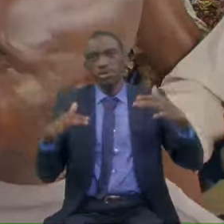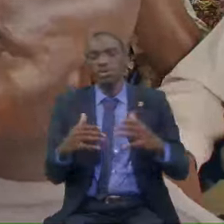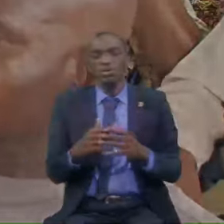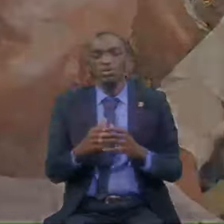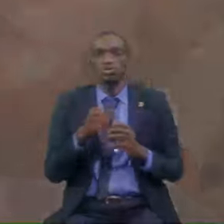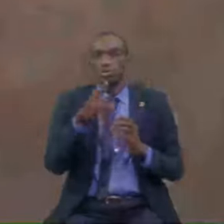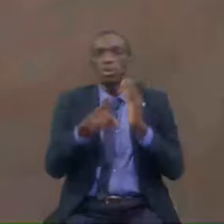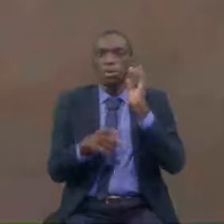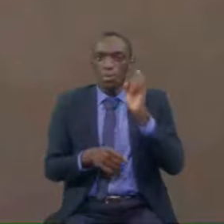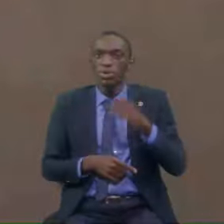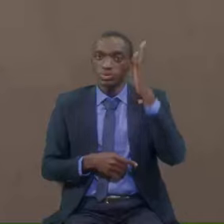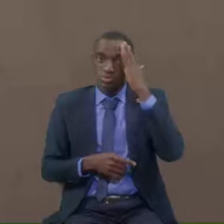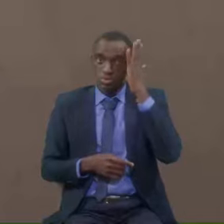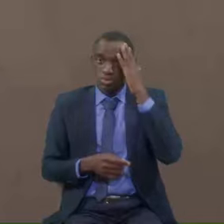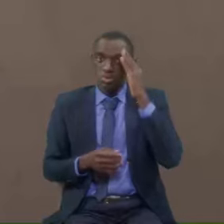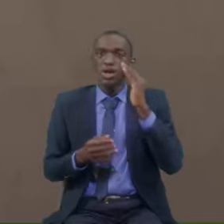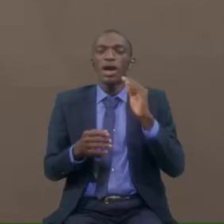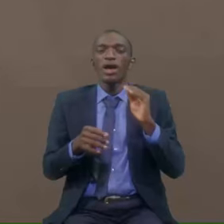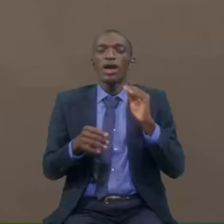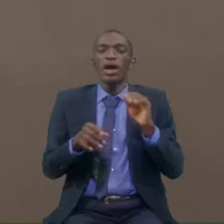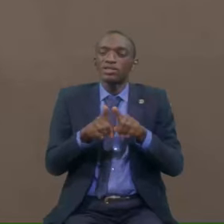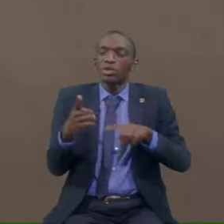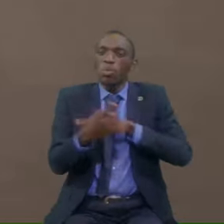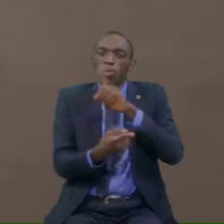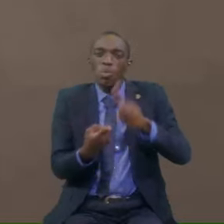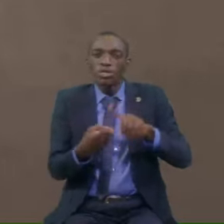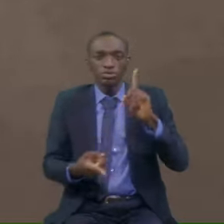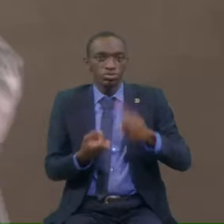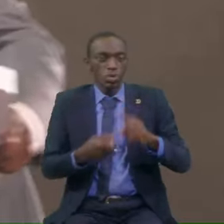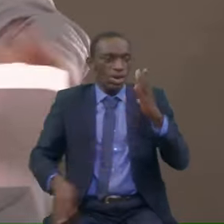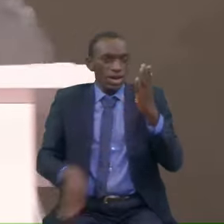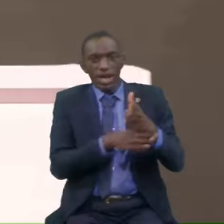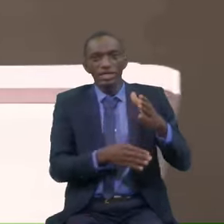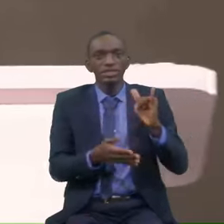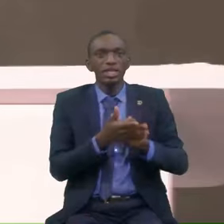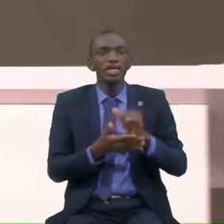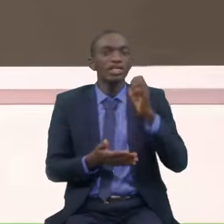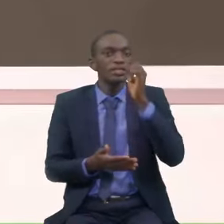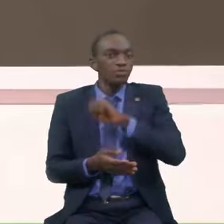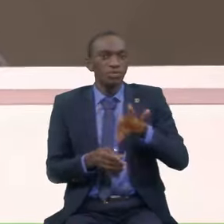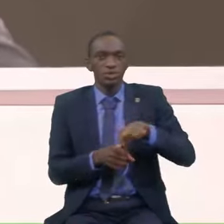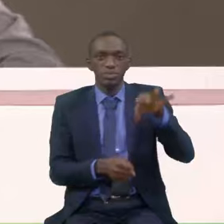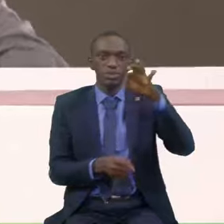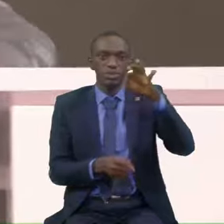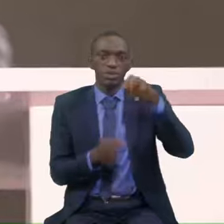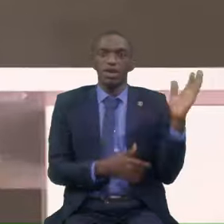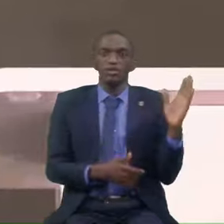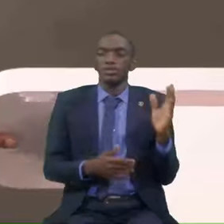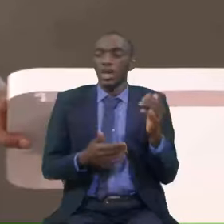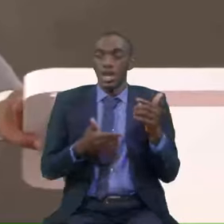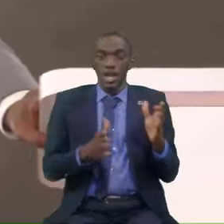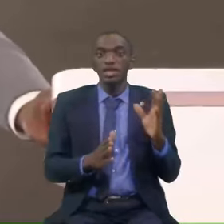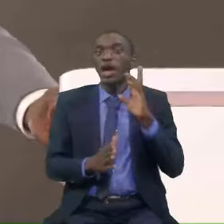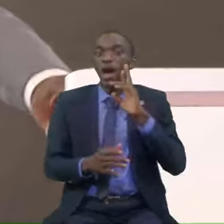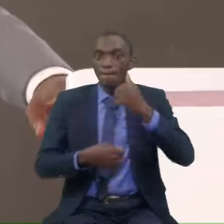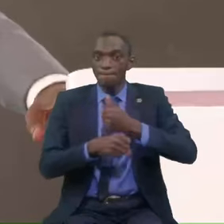Nous devons avoir le discernement, savoir quand est-ce qu'il faut chasser ce démon. Qu'elle rassemble les gens, qu'elle fasse